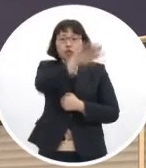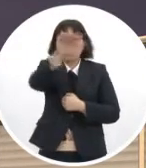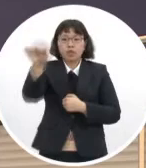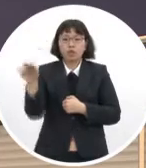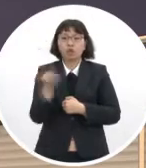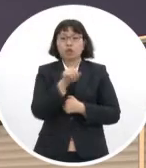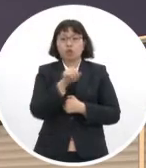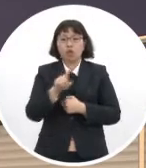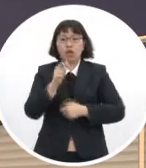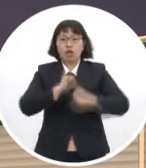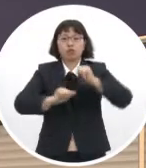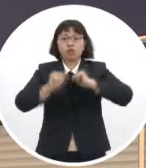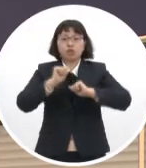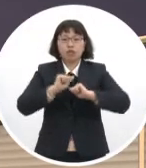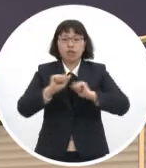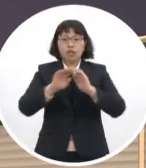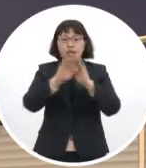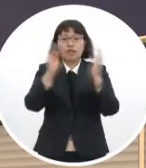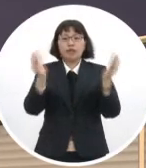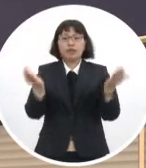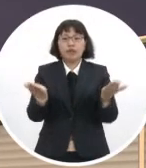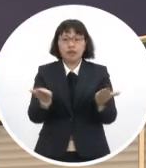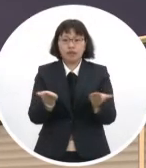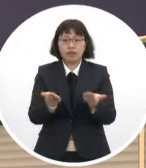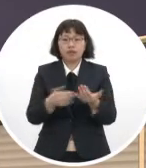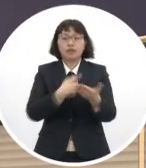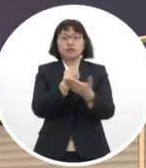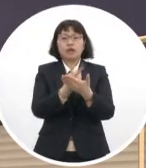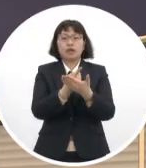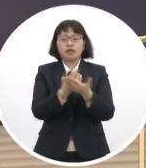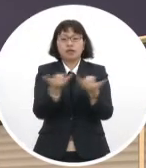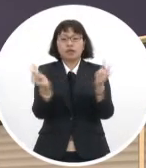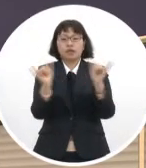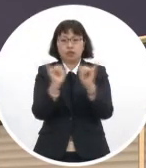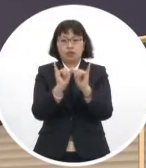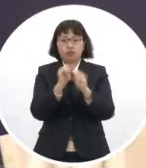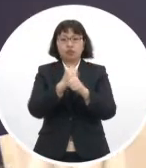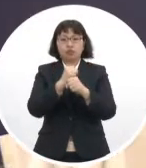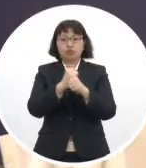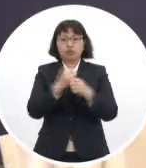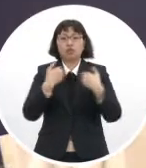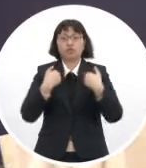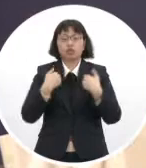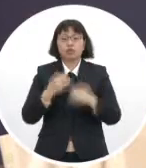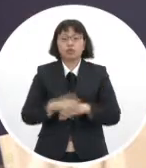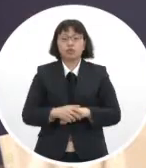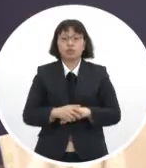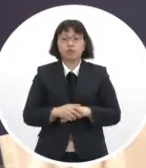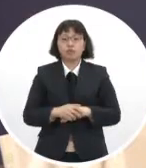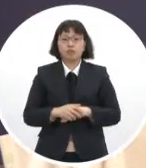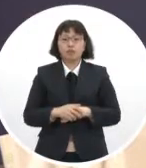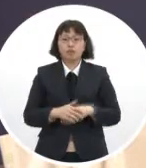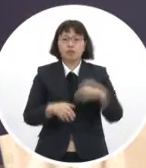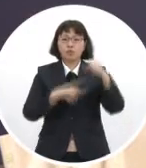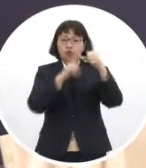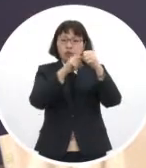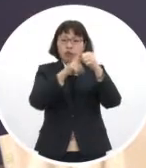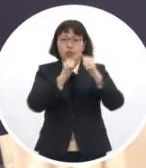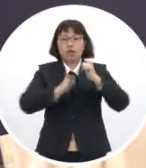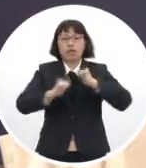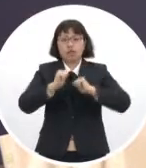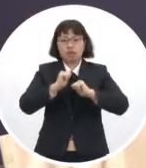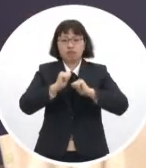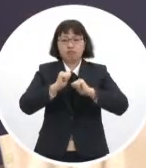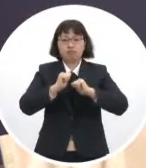が活躍し、全員参加で支える社会を作っていくことが必要です。そのための愛知県の取り組み